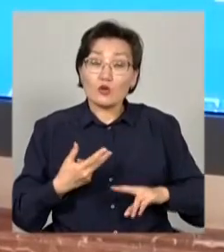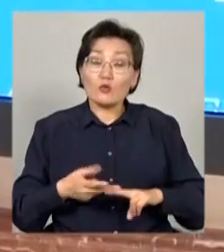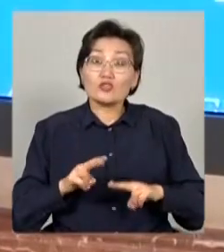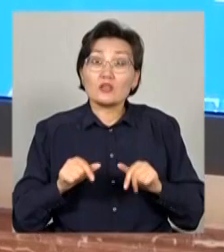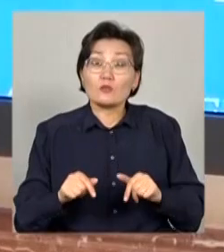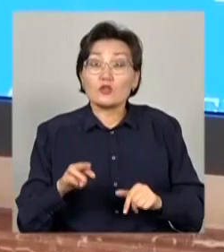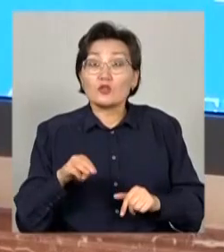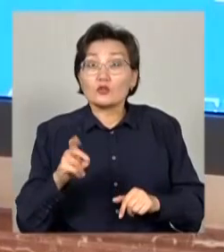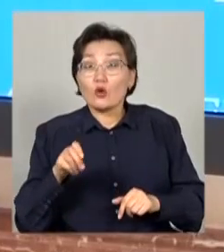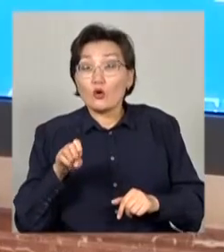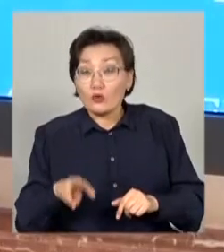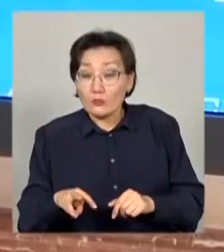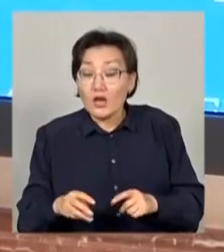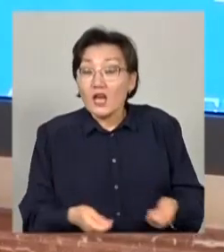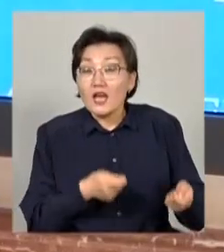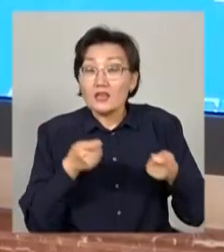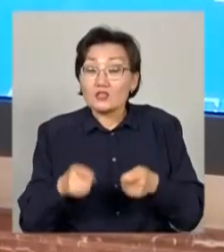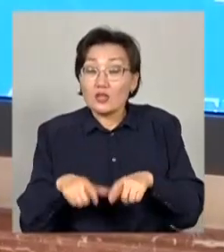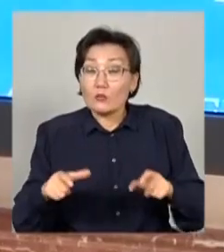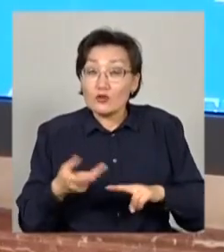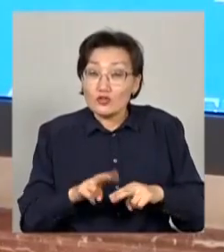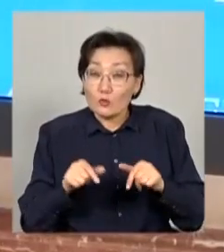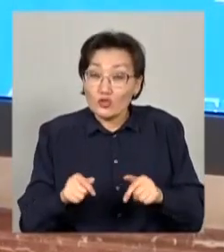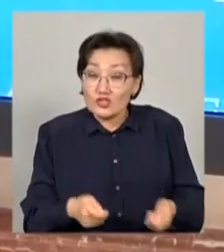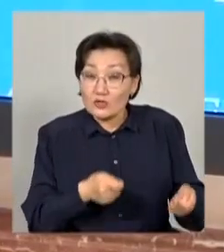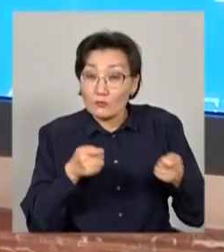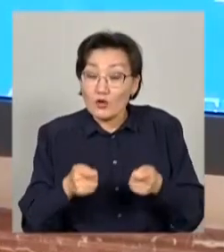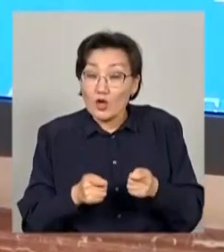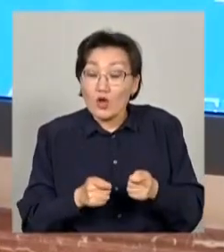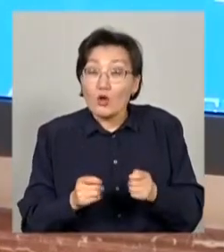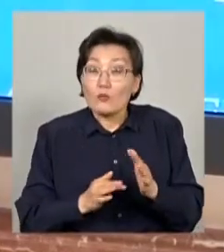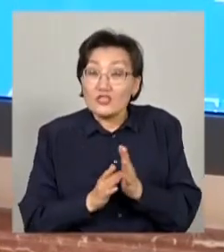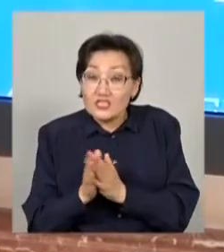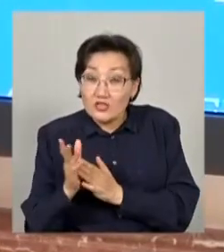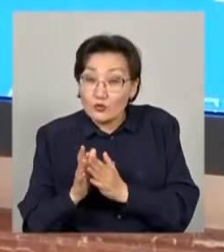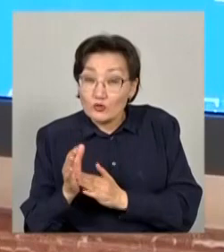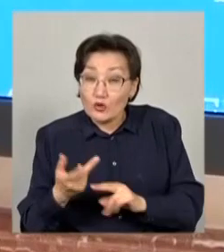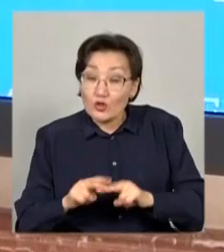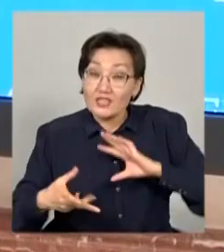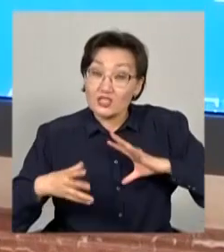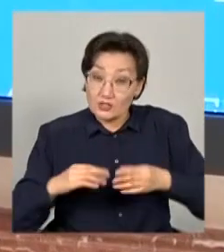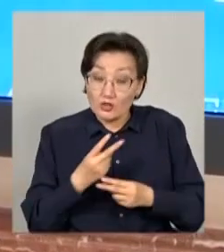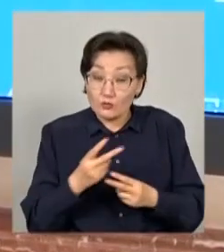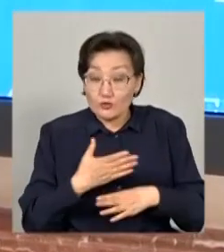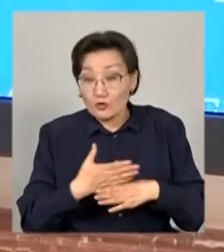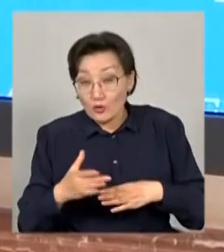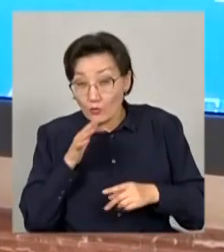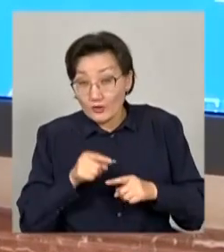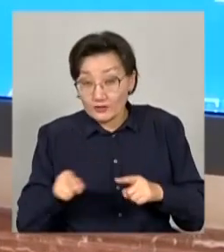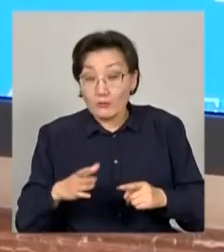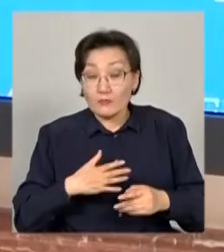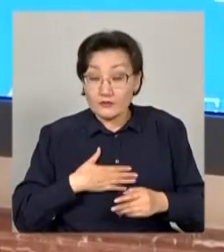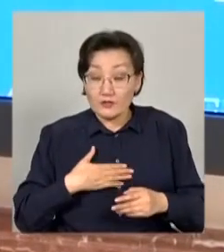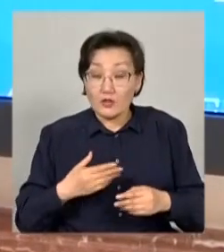жерге тұқым алып келем деген адамдар, соны осы жерге алып кеп өндіріп, соның нәтижесін көрген соң, сол уақытта біз